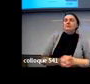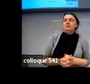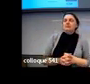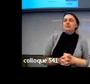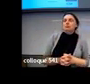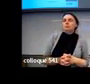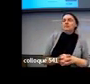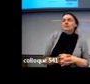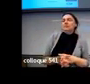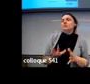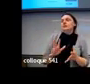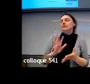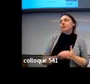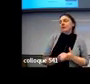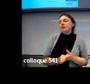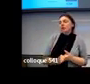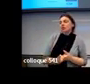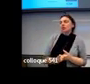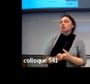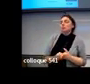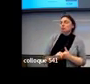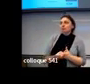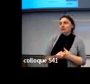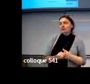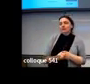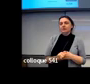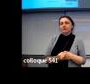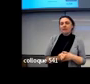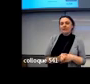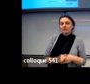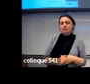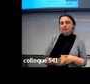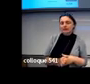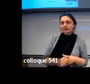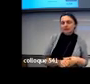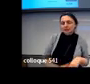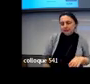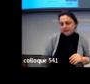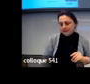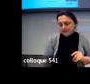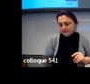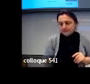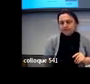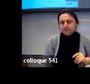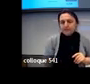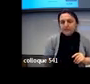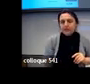été soumis, c'est les fondements idéologiques du mouvement de la science ouverte.